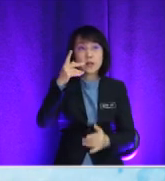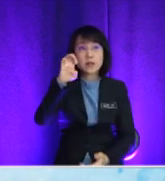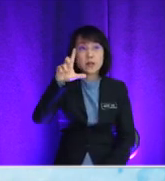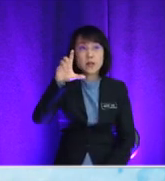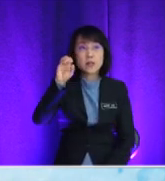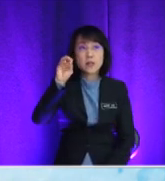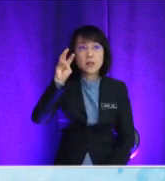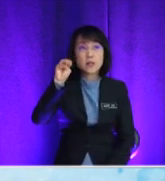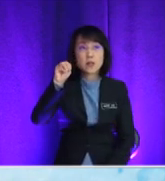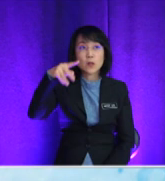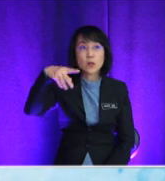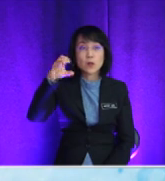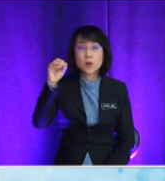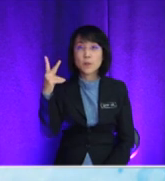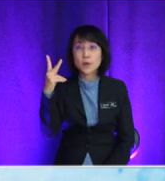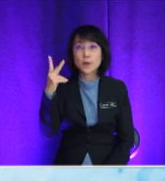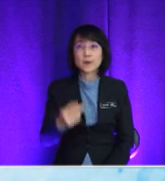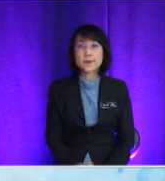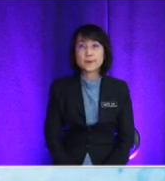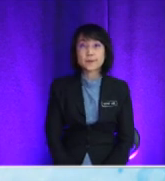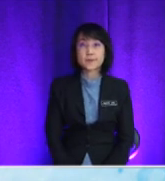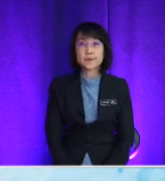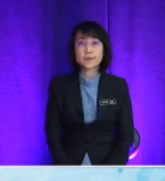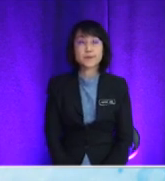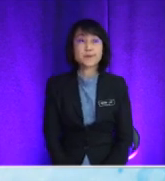jarang buat jarak lah seperti dalam gambar